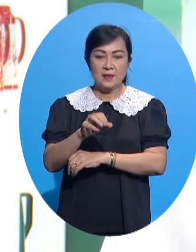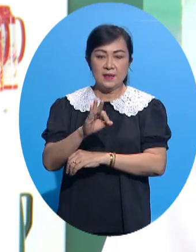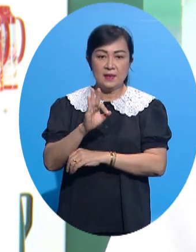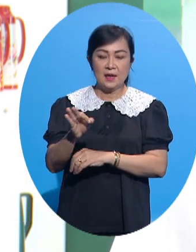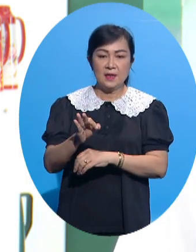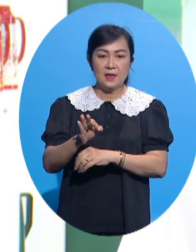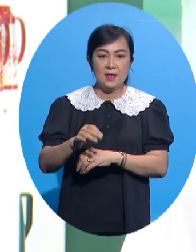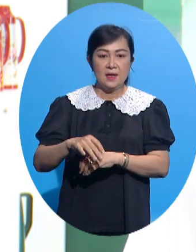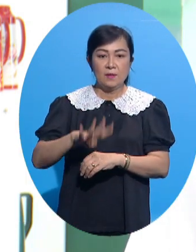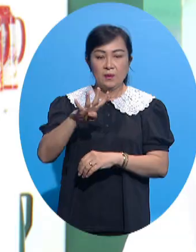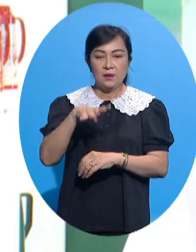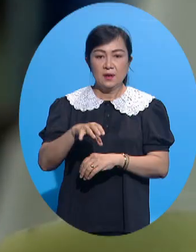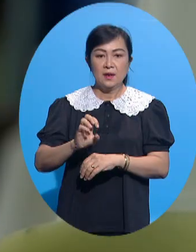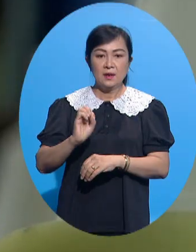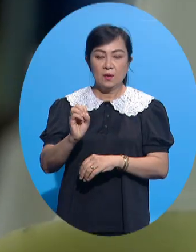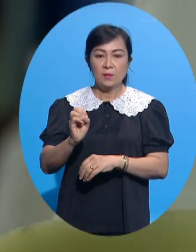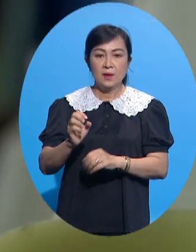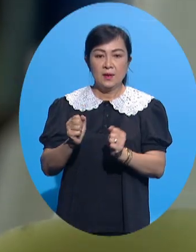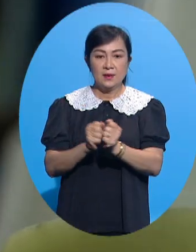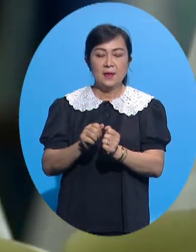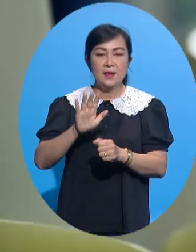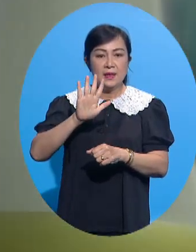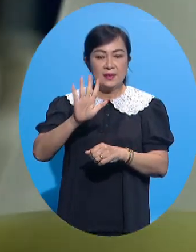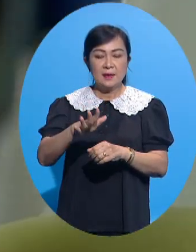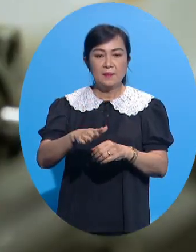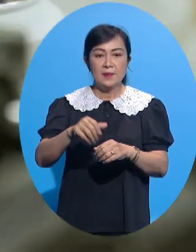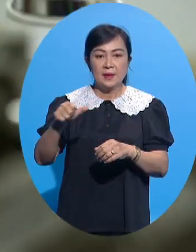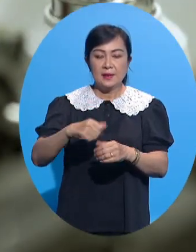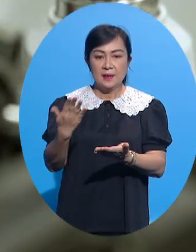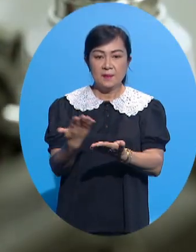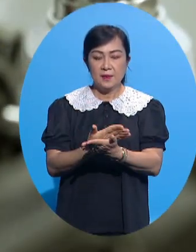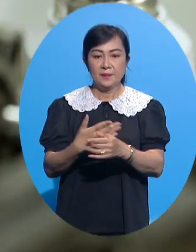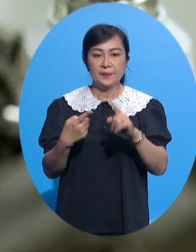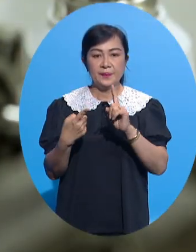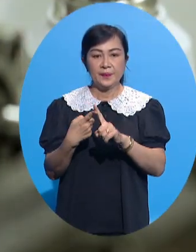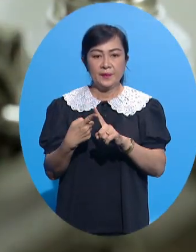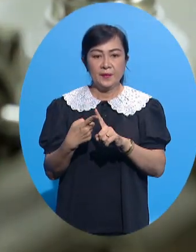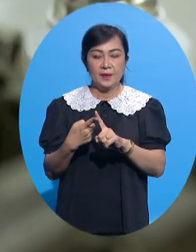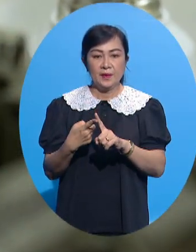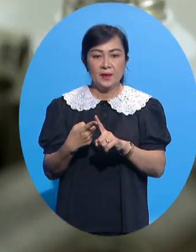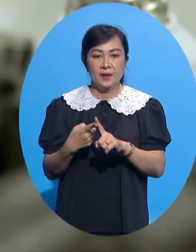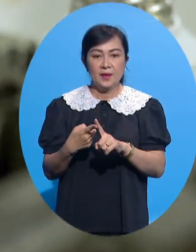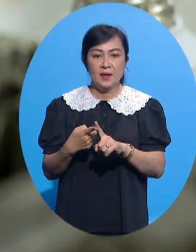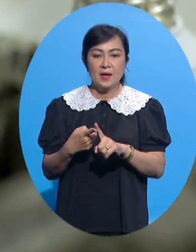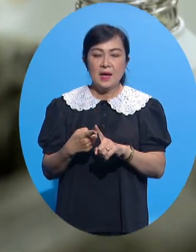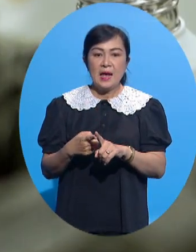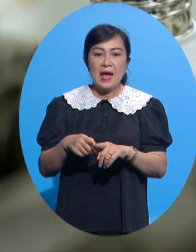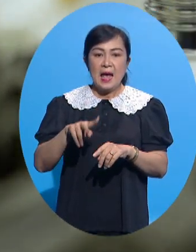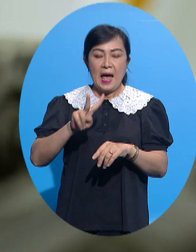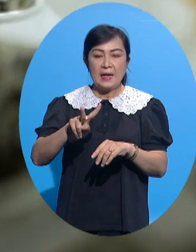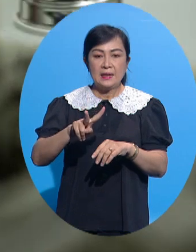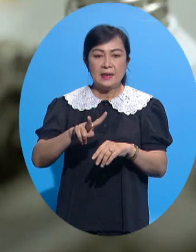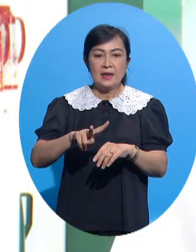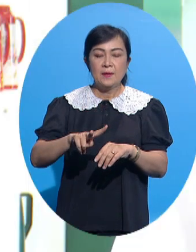phẩm 4.0 của Giảng Đông với 5 cái thuộc tính. Thứ nhất tức là thông minh hóa, thứ hai là cá thể